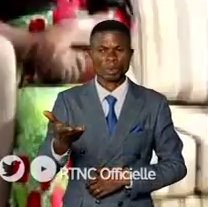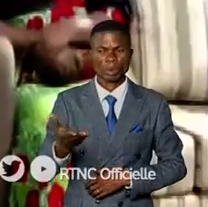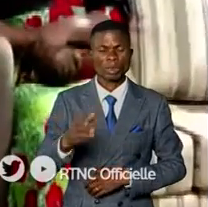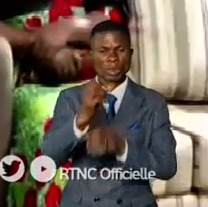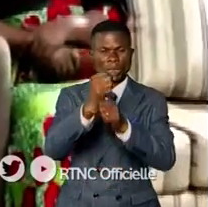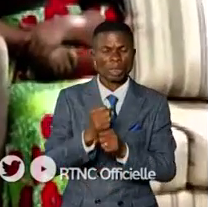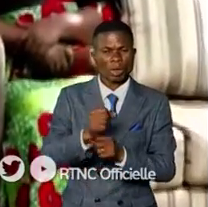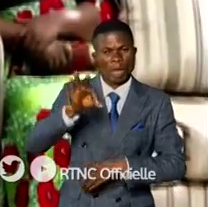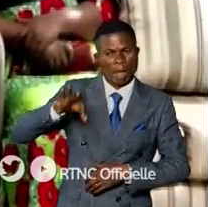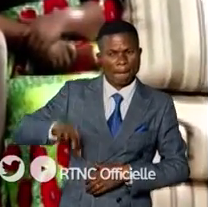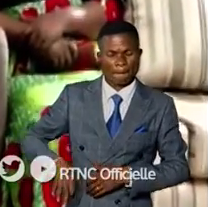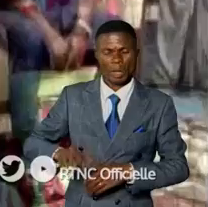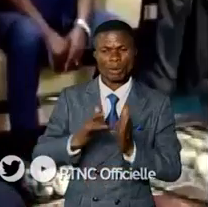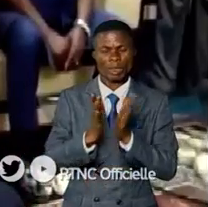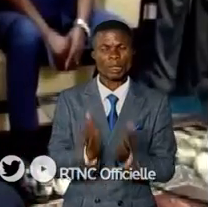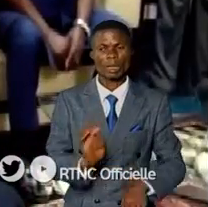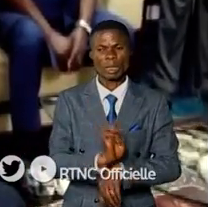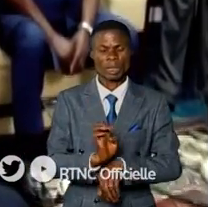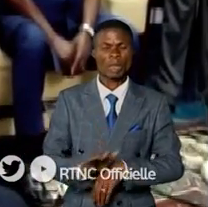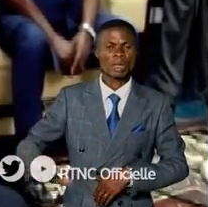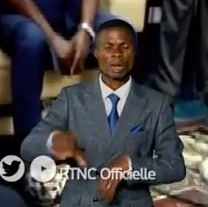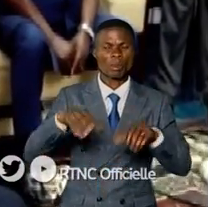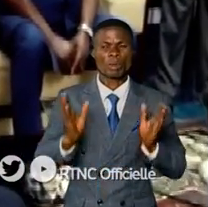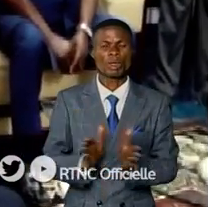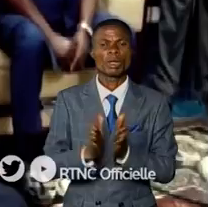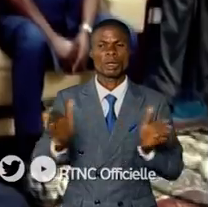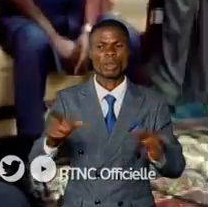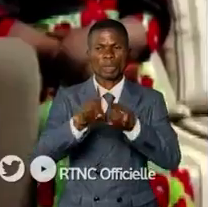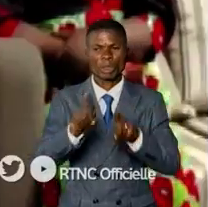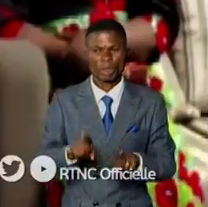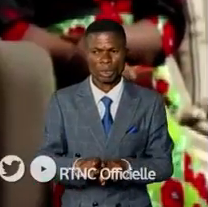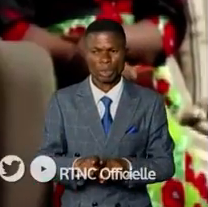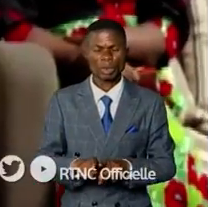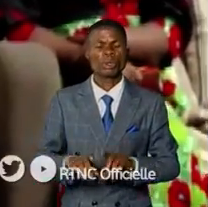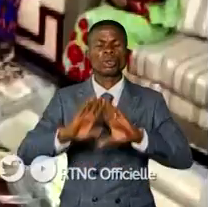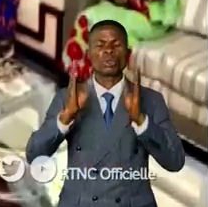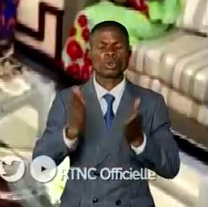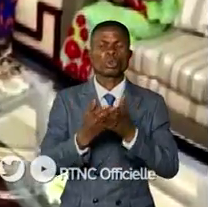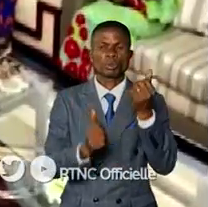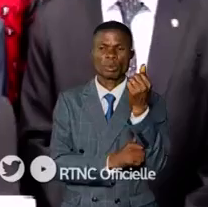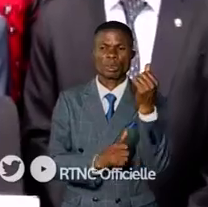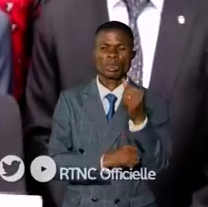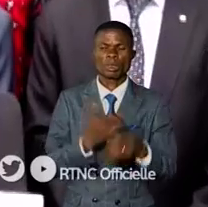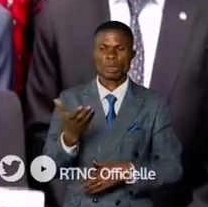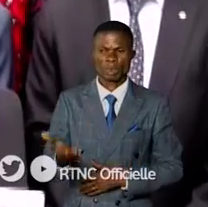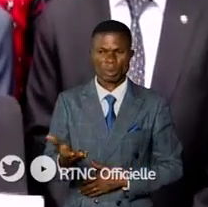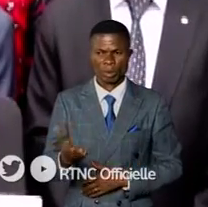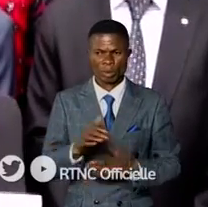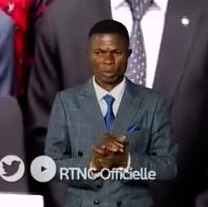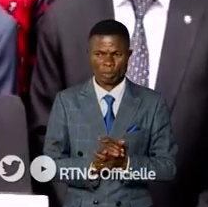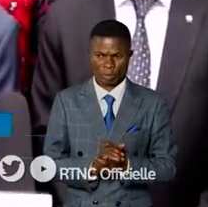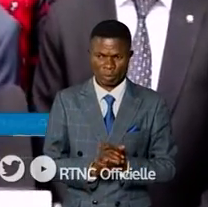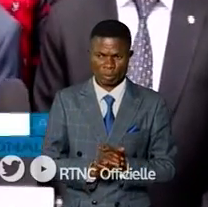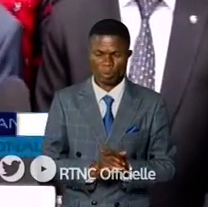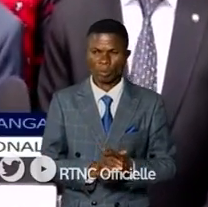bénéficier des prières de ses fidèles et pour la nation congolaise tout entière et particulièrement pour la représentation nationale. Nous sommes